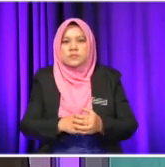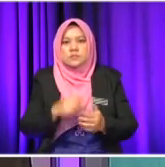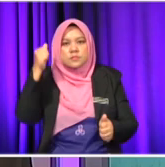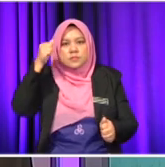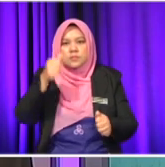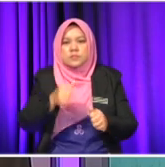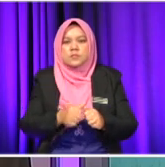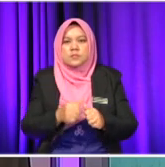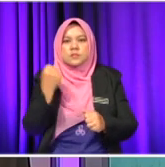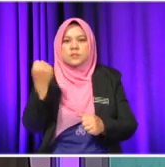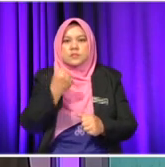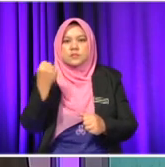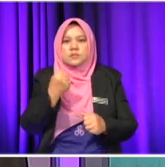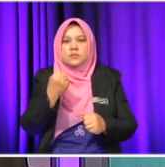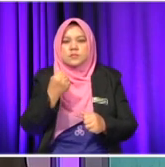putusnya